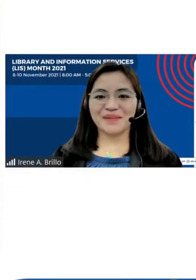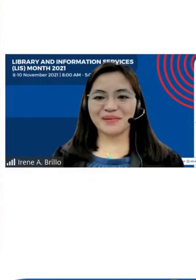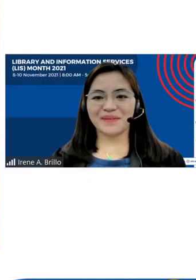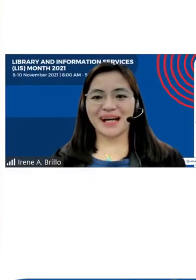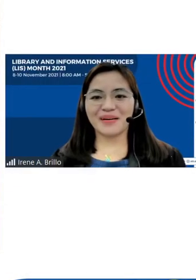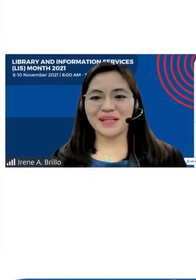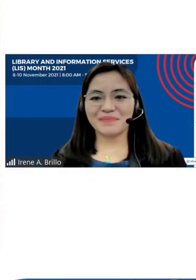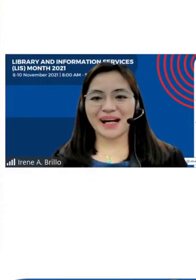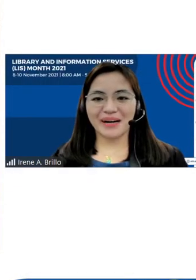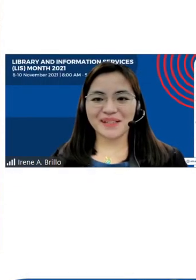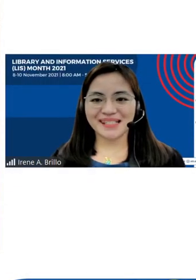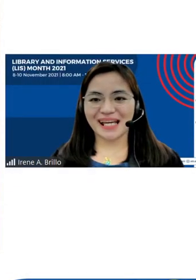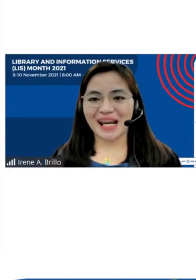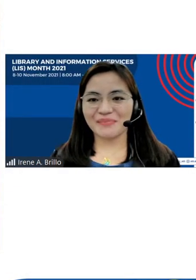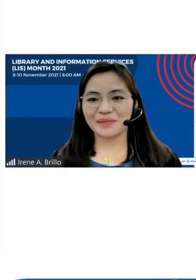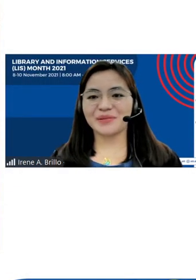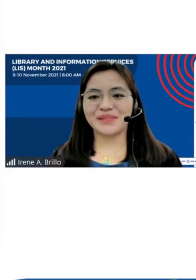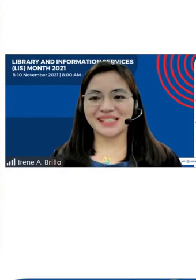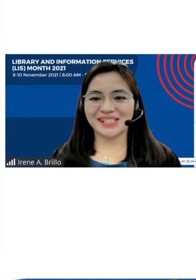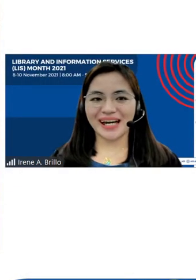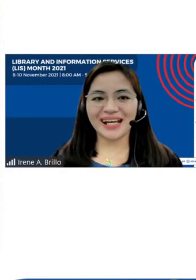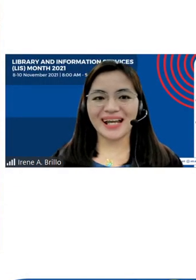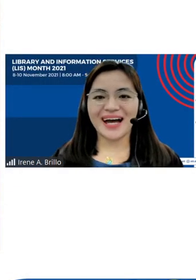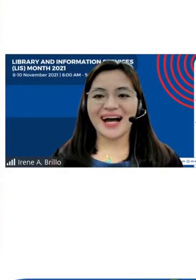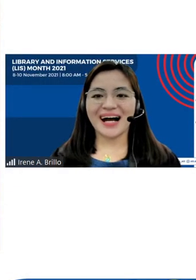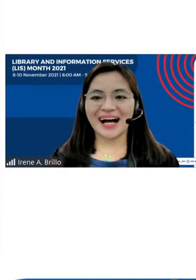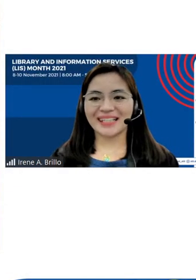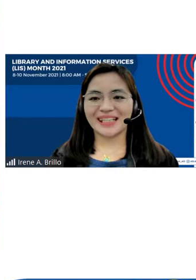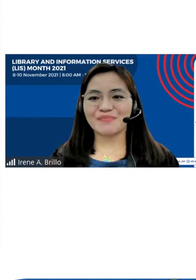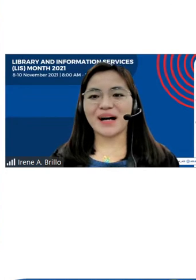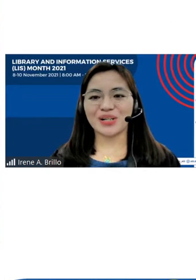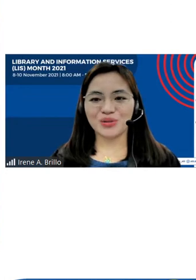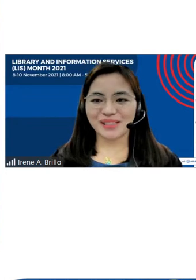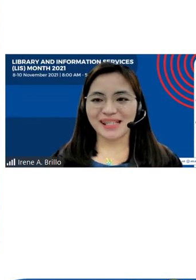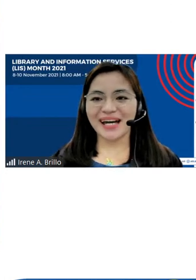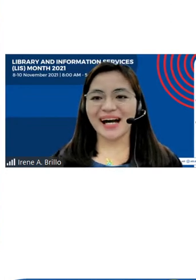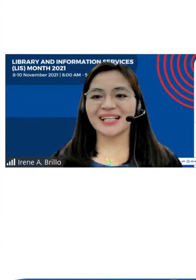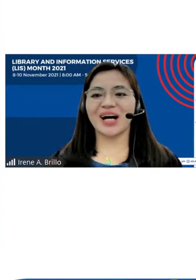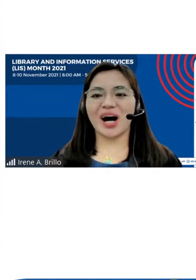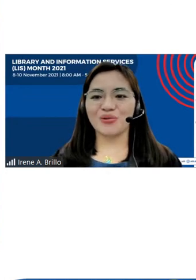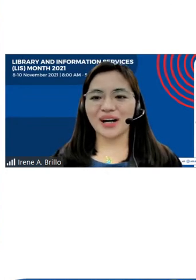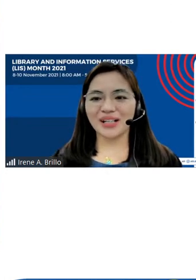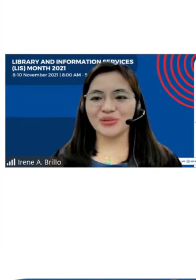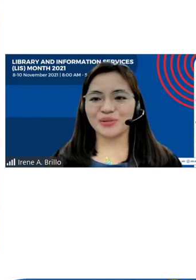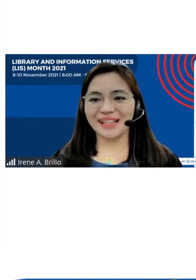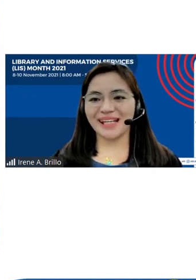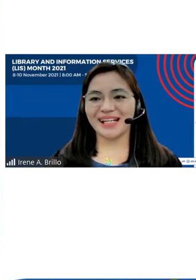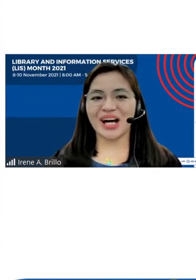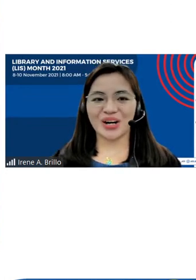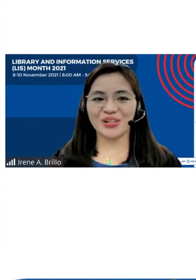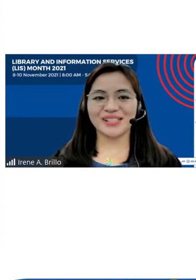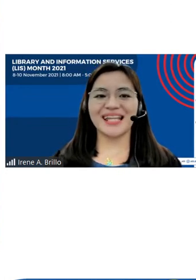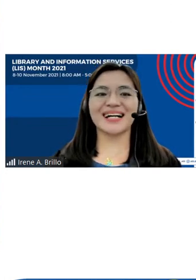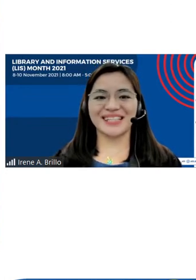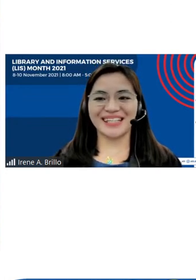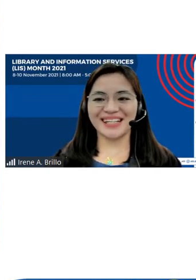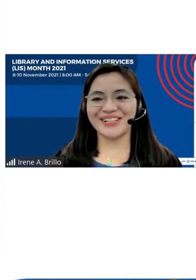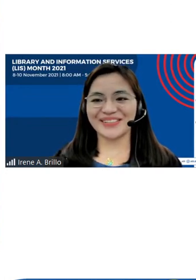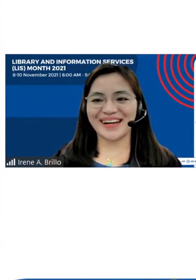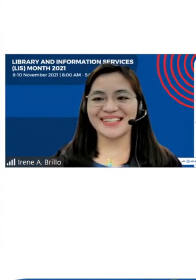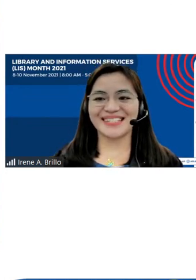Ayan, maraming salamat po Miss Jel, ang ating mahusay at award-winning na host